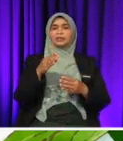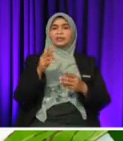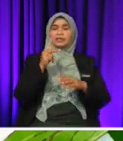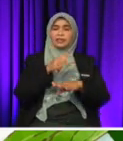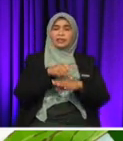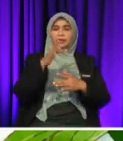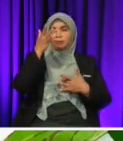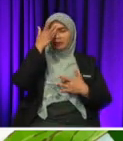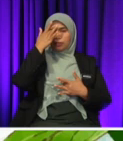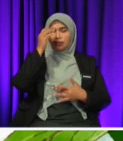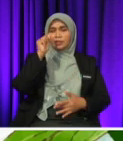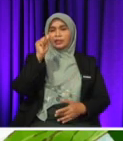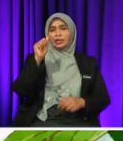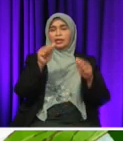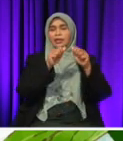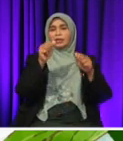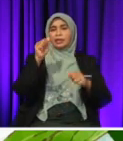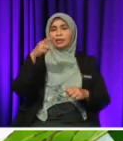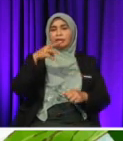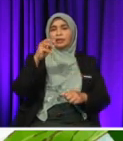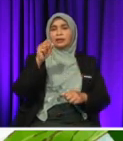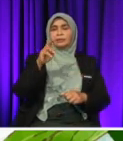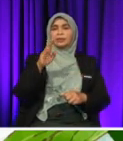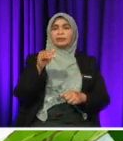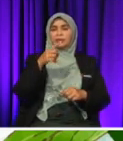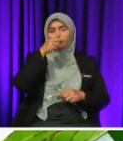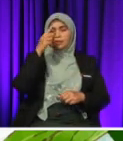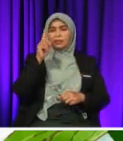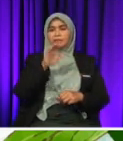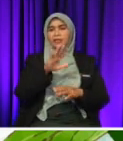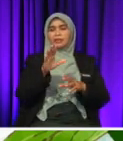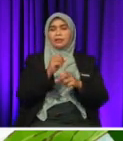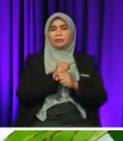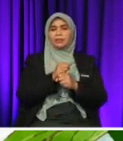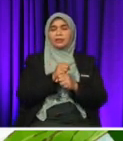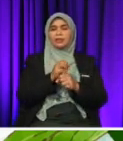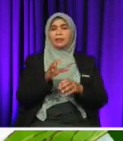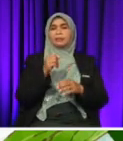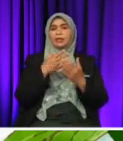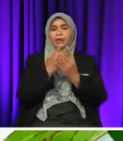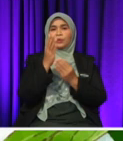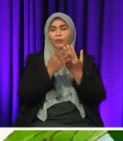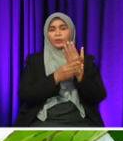dan penyakit ini menyebabkan tidak dapat mengambil wudhu dan mengerjakan salat Oke